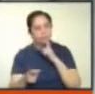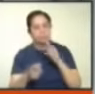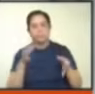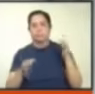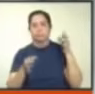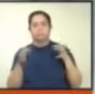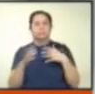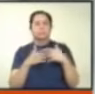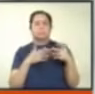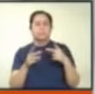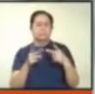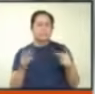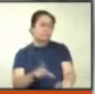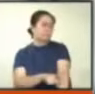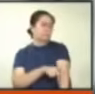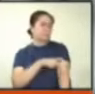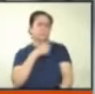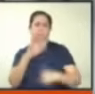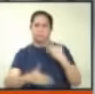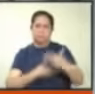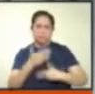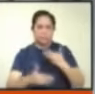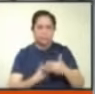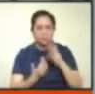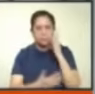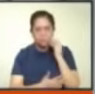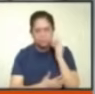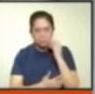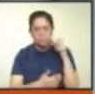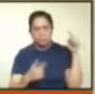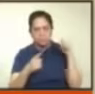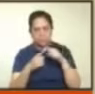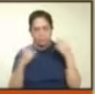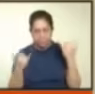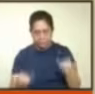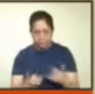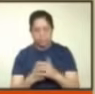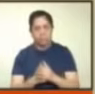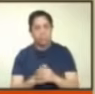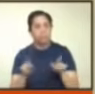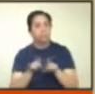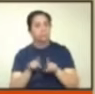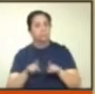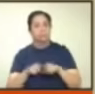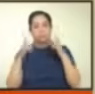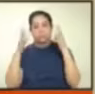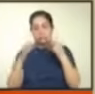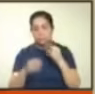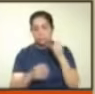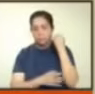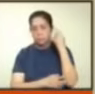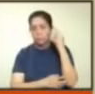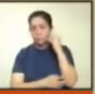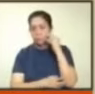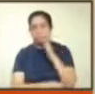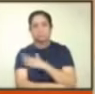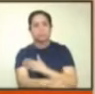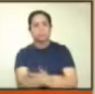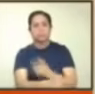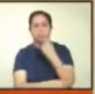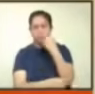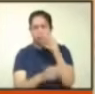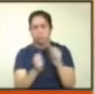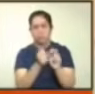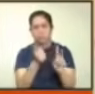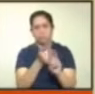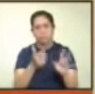katarungan, bagamat napakatagal na proseso ang dinaanan bago makarating sa puntong ito. Ito rin ang pananaw ni Jergin Malabanan na anak ng isa sa